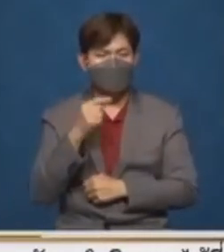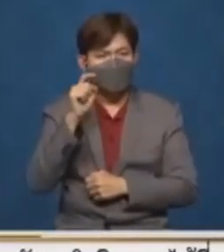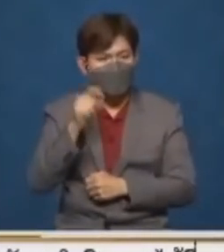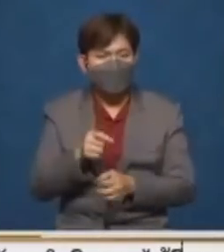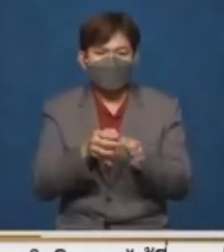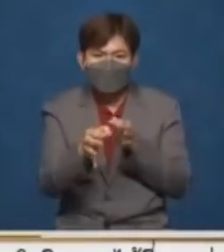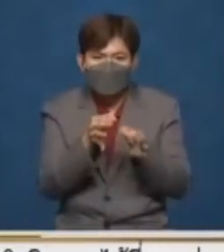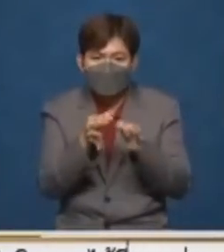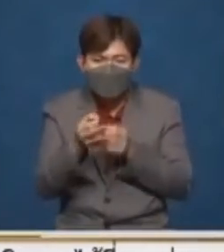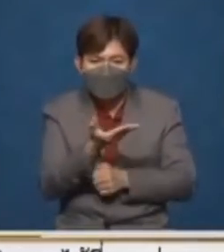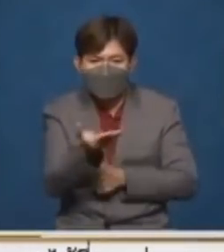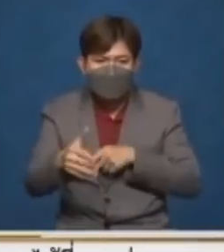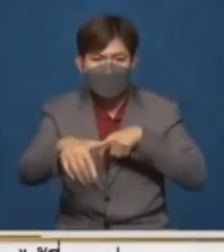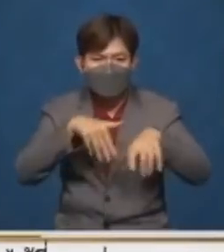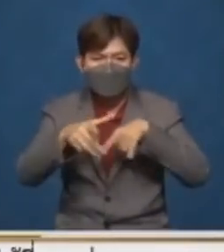องมาบอกกัพี่น้องประชาชน